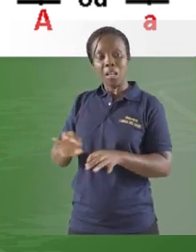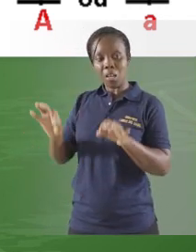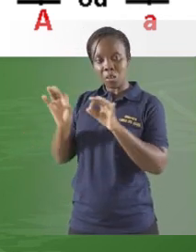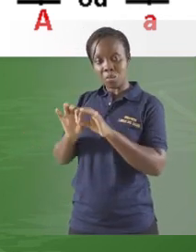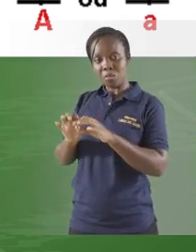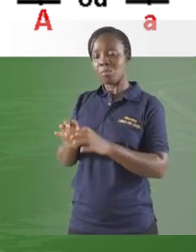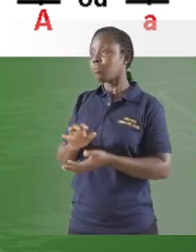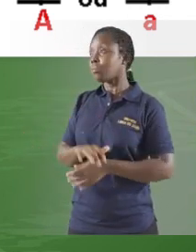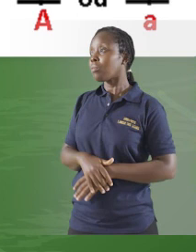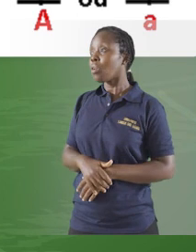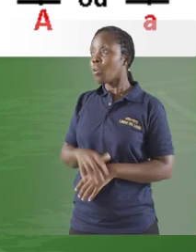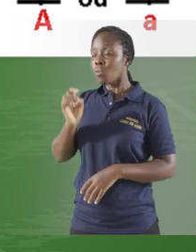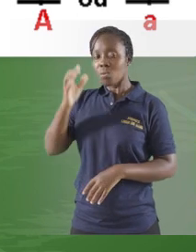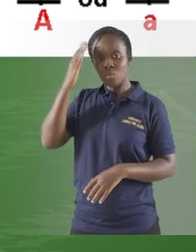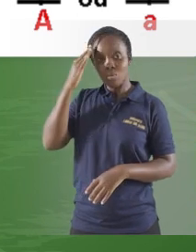le souligner